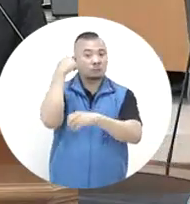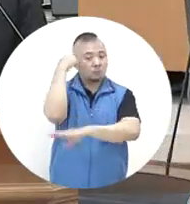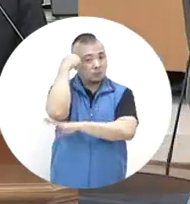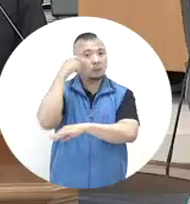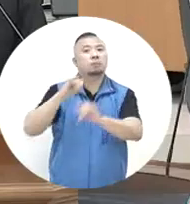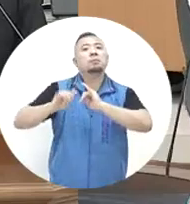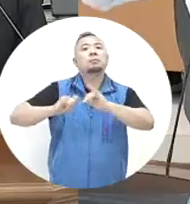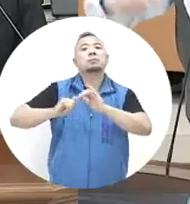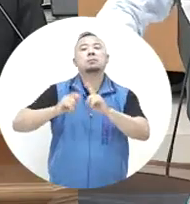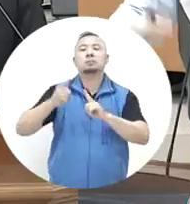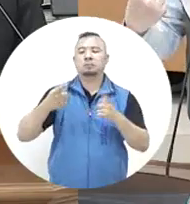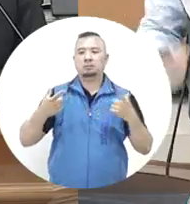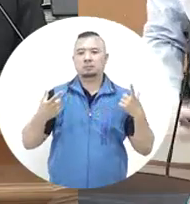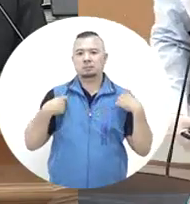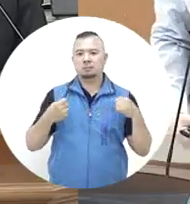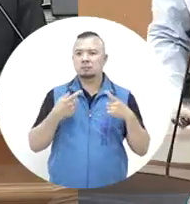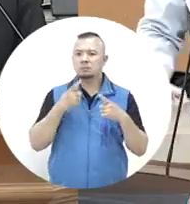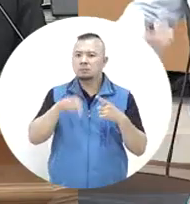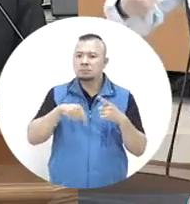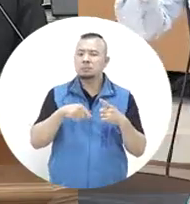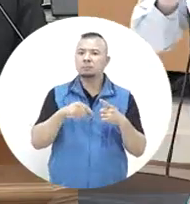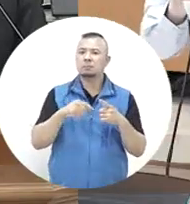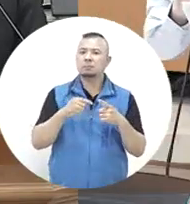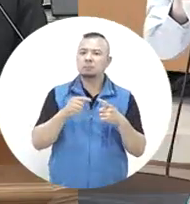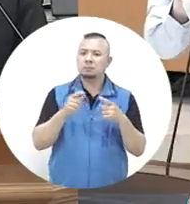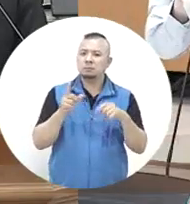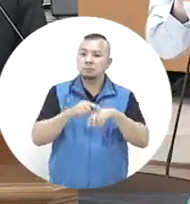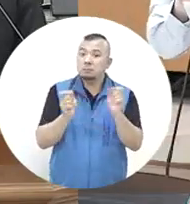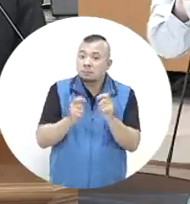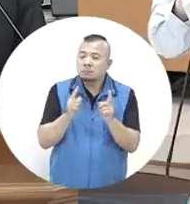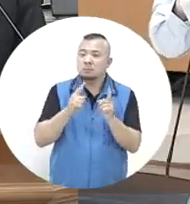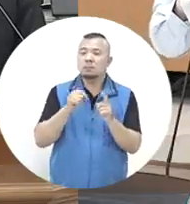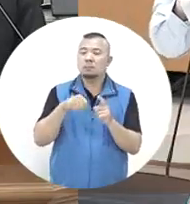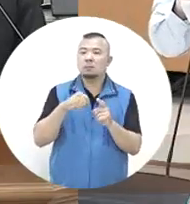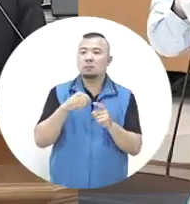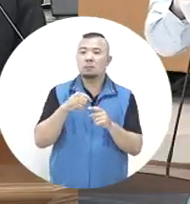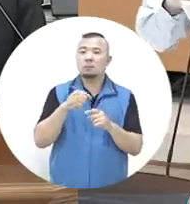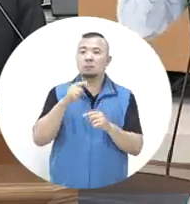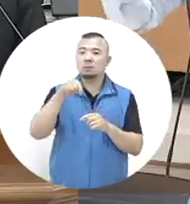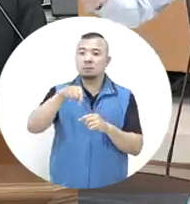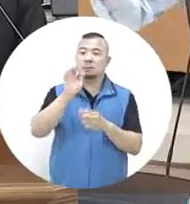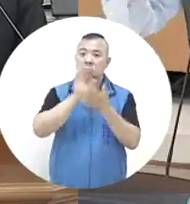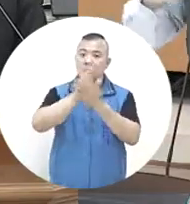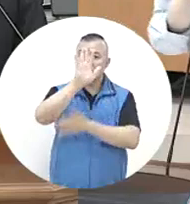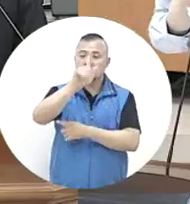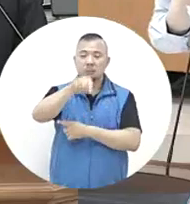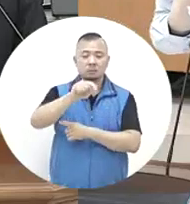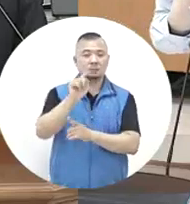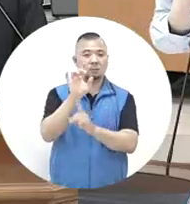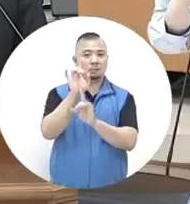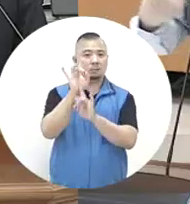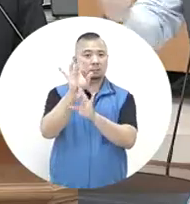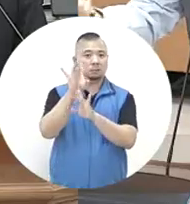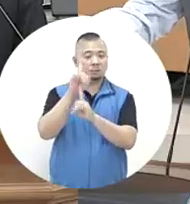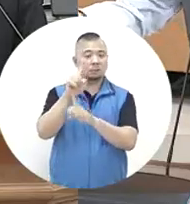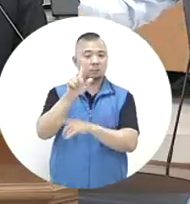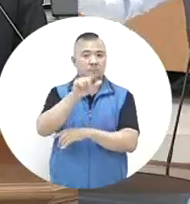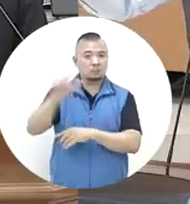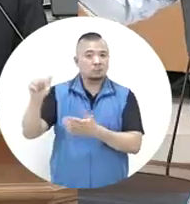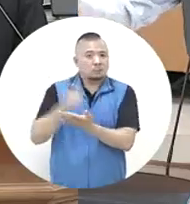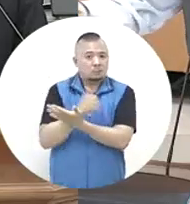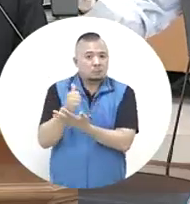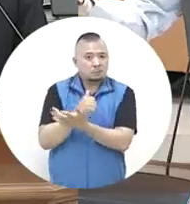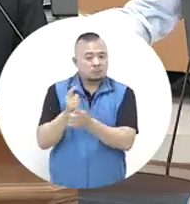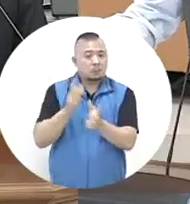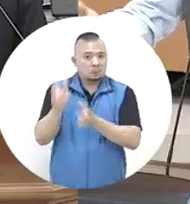自从这个新竹物流来了以后，他晚上让民众都没有办法睡觉。哦啊，他也答应我们很多事情哦，比如说